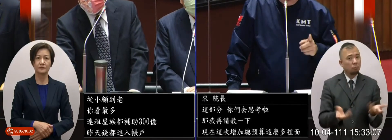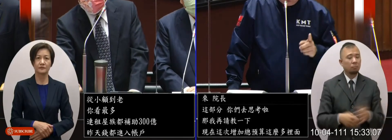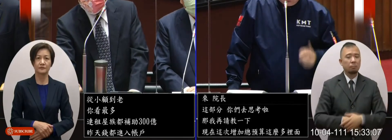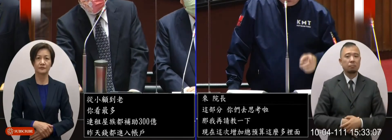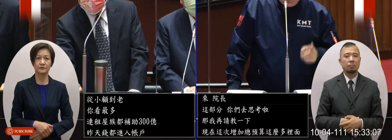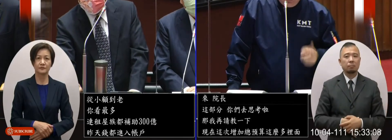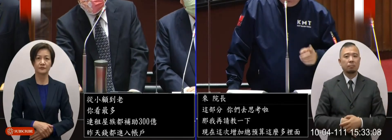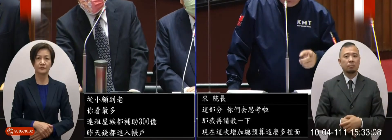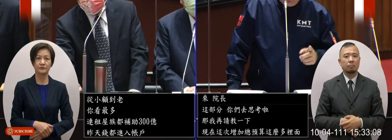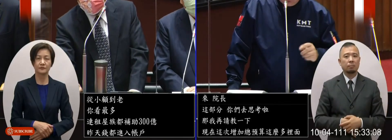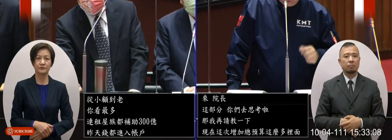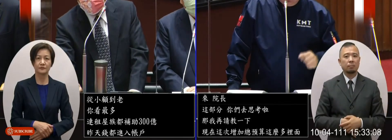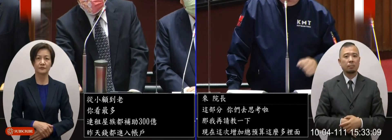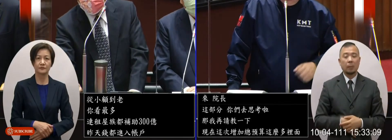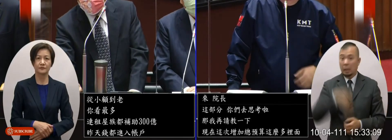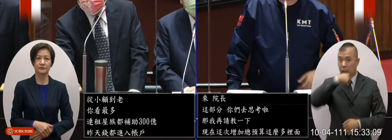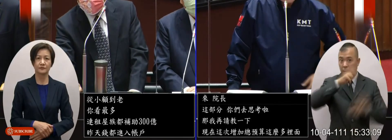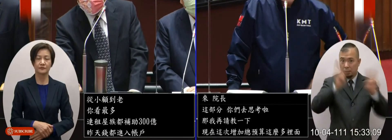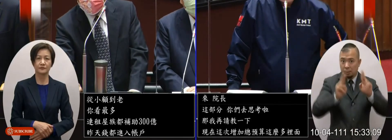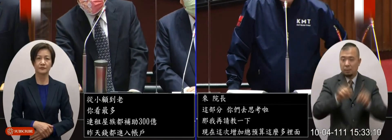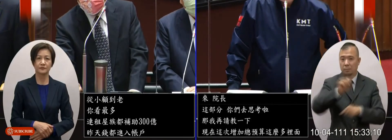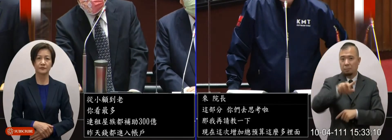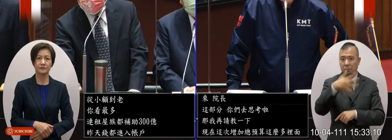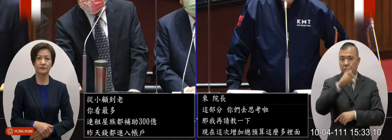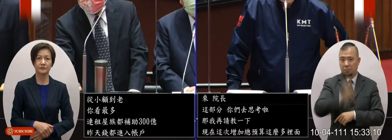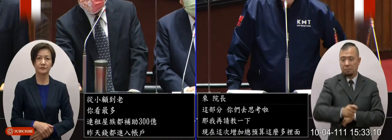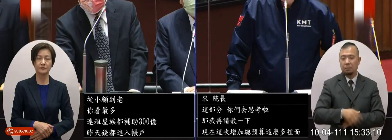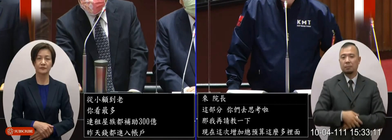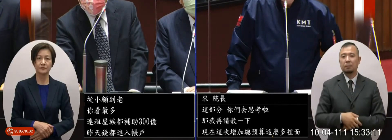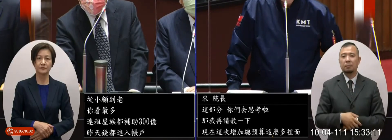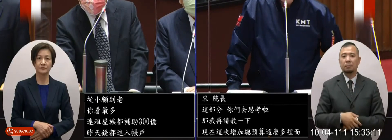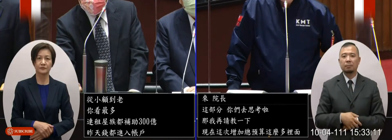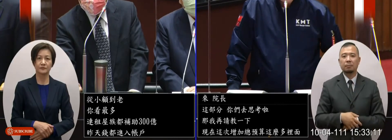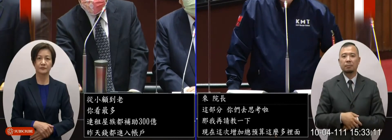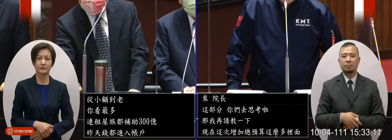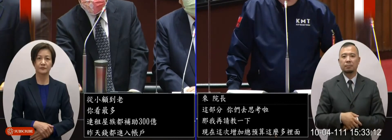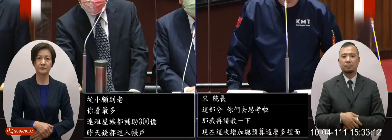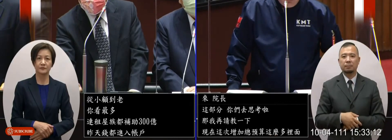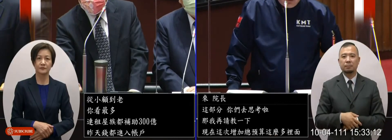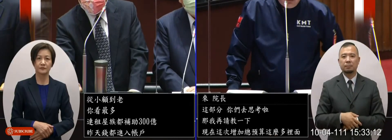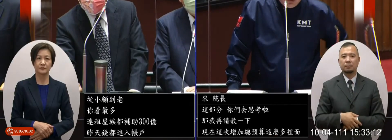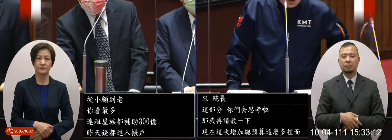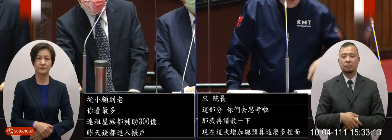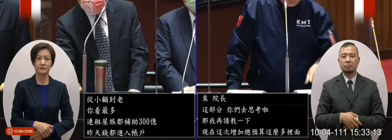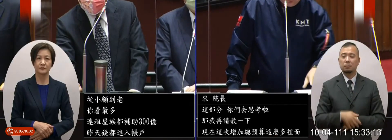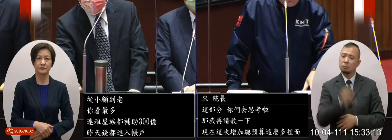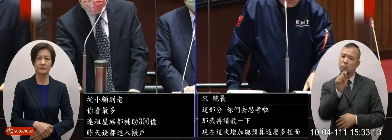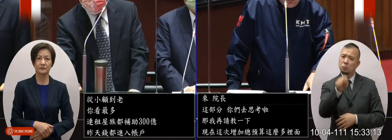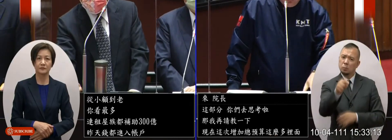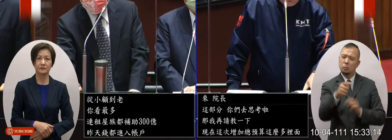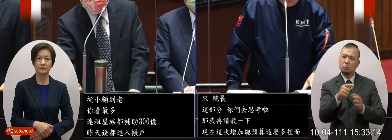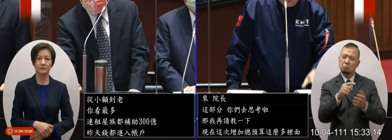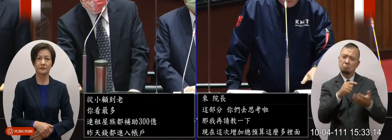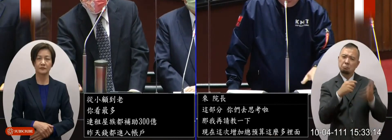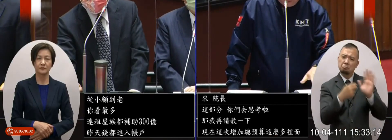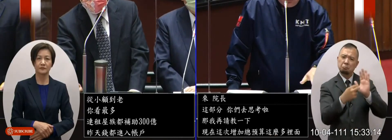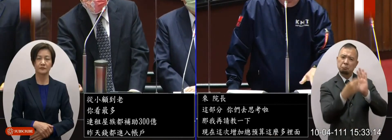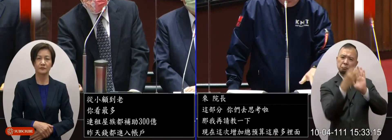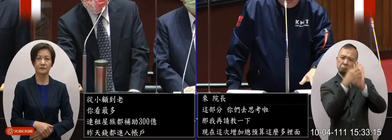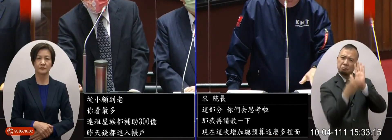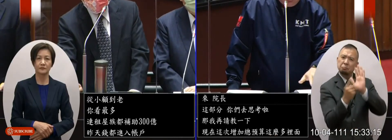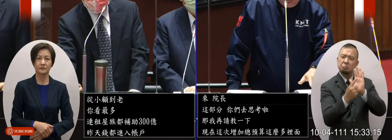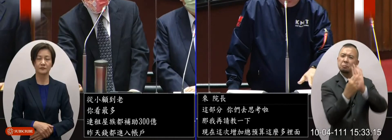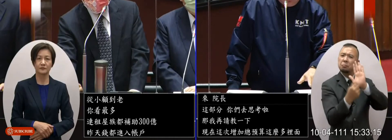台电是1500亿，台电1500亿啊。 你们这边说是什么？说是稳